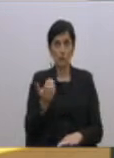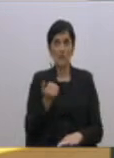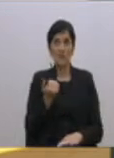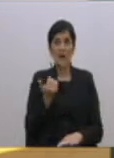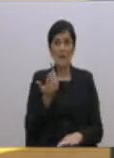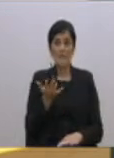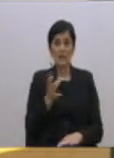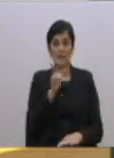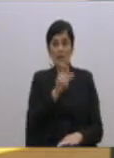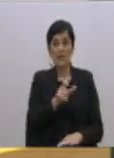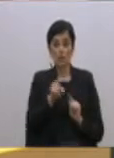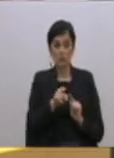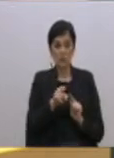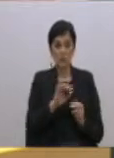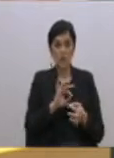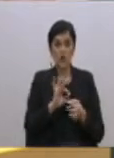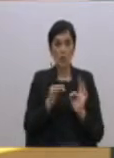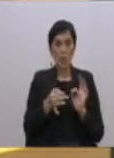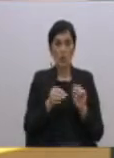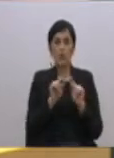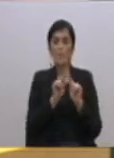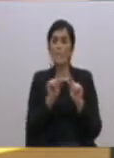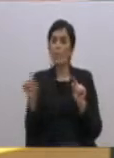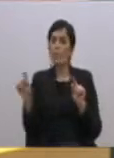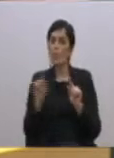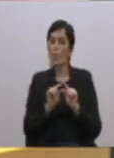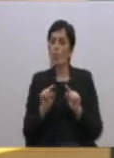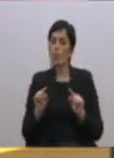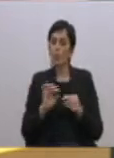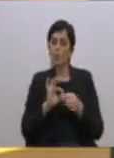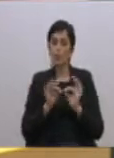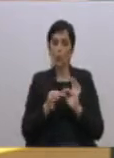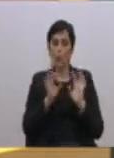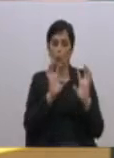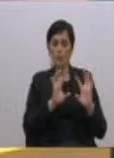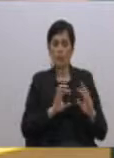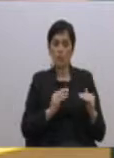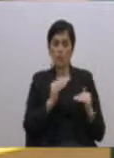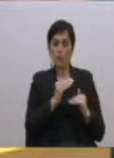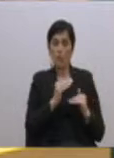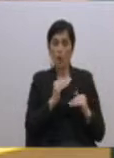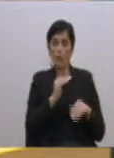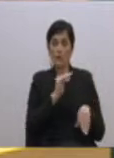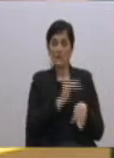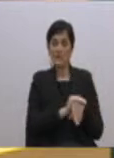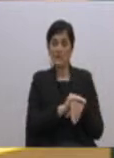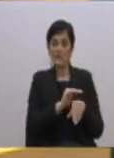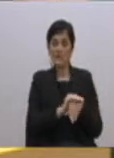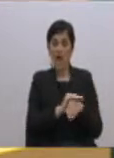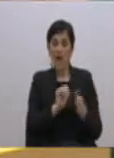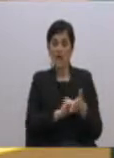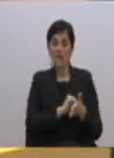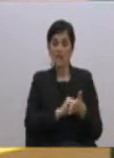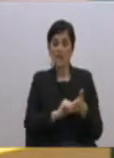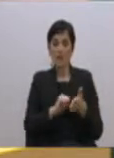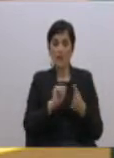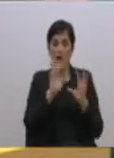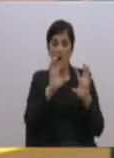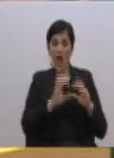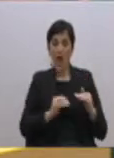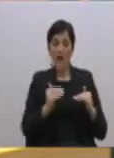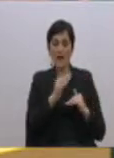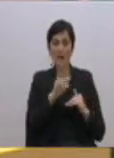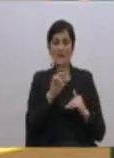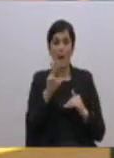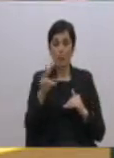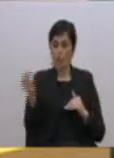kaci, ahmočteba opoziciji, da, kulebze, konkretu, konstituciji, da sa butebul, da, ara konstituciju, da bulebebs,